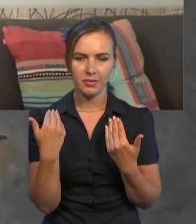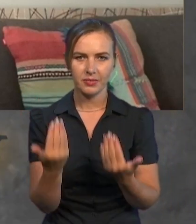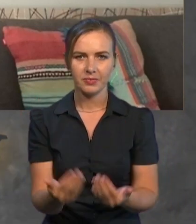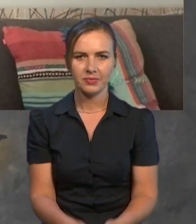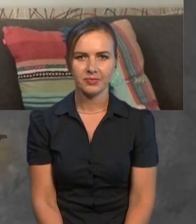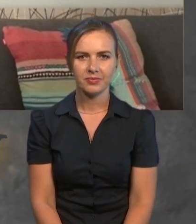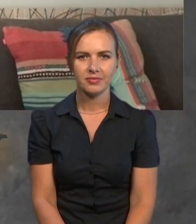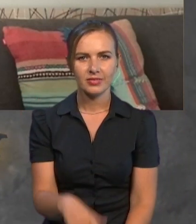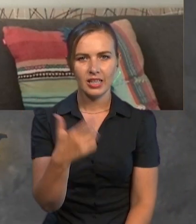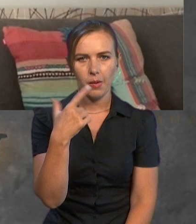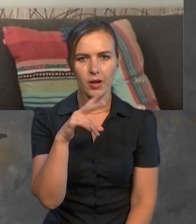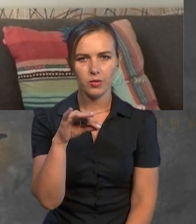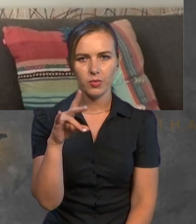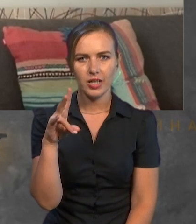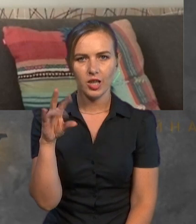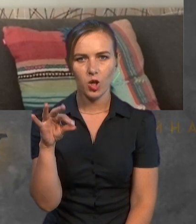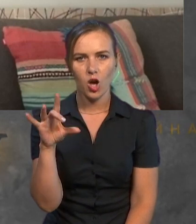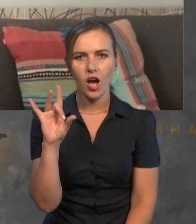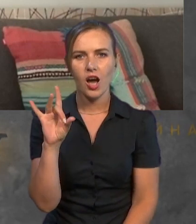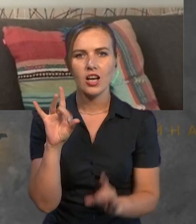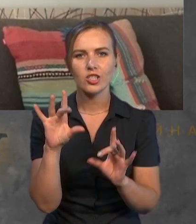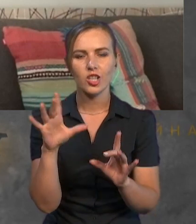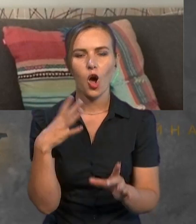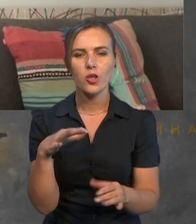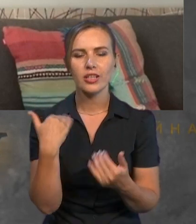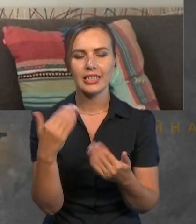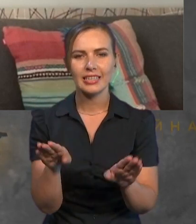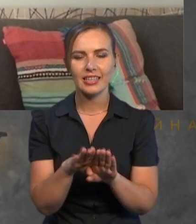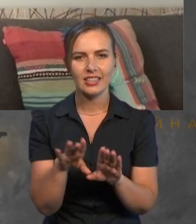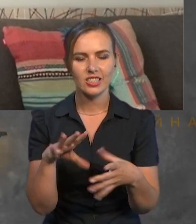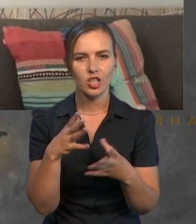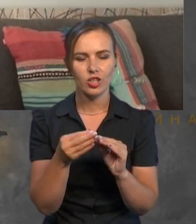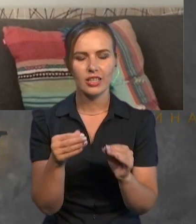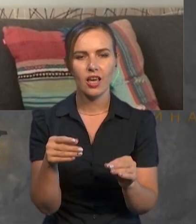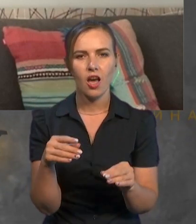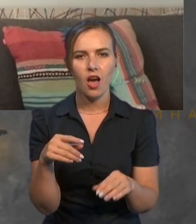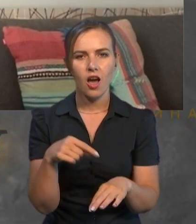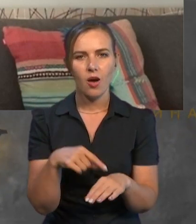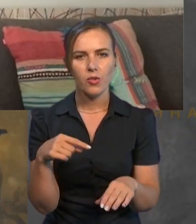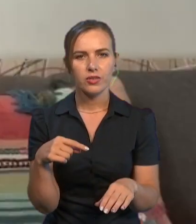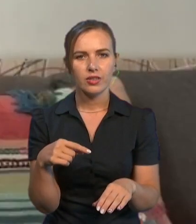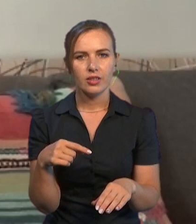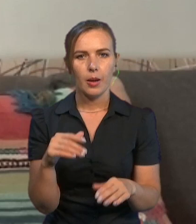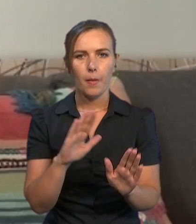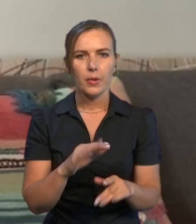Пані Людмило, а розкажіть, чи очікували на такий результат? Які емоції пережили після цієї перемоги?